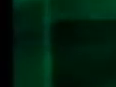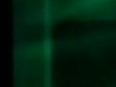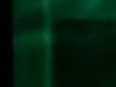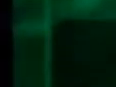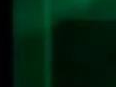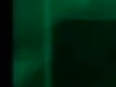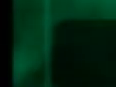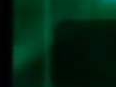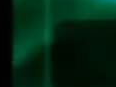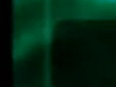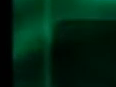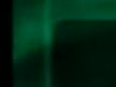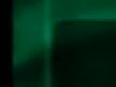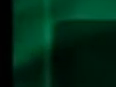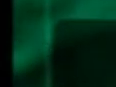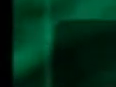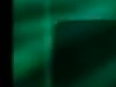في الأوقات التالية.